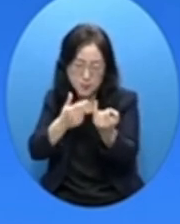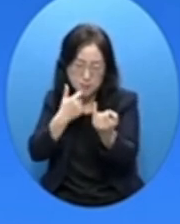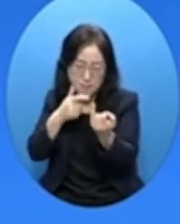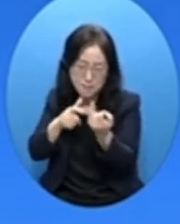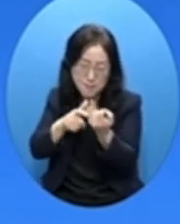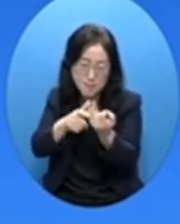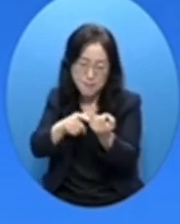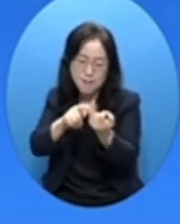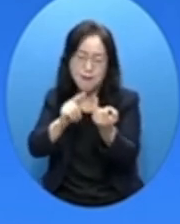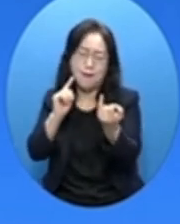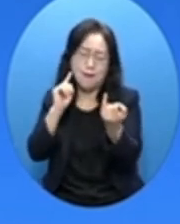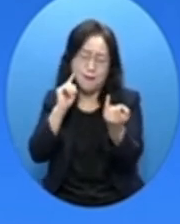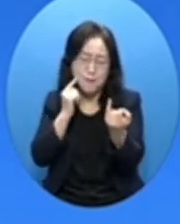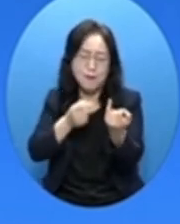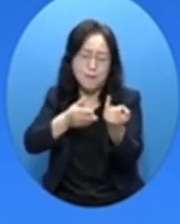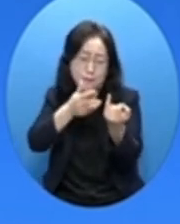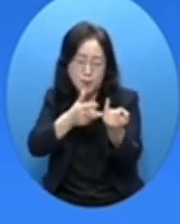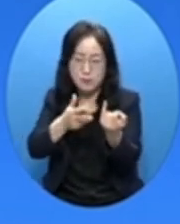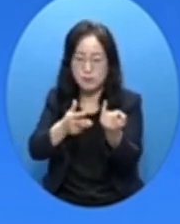너무 힘들어서 고소를 하니까는